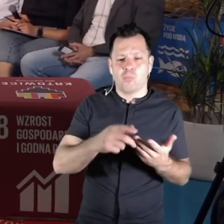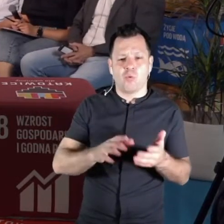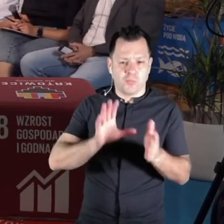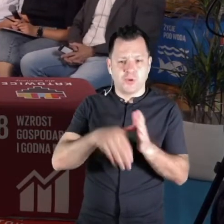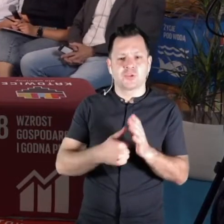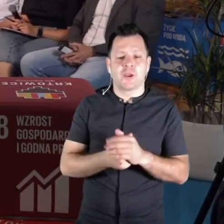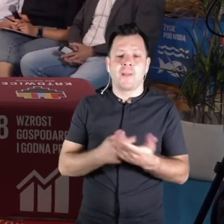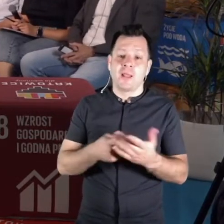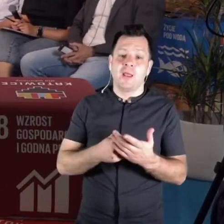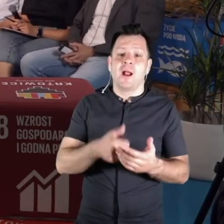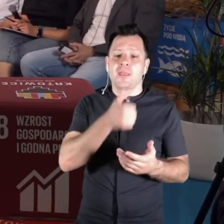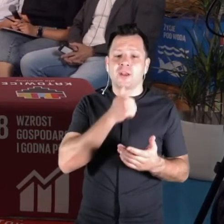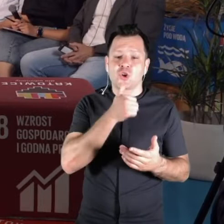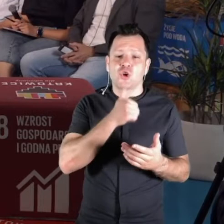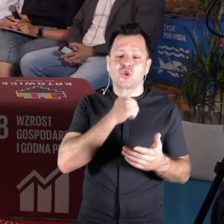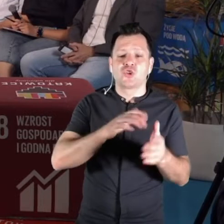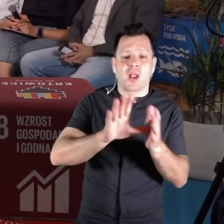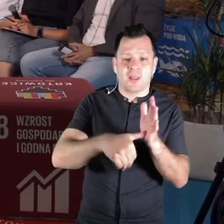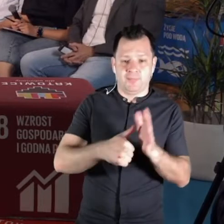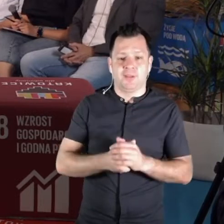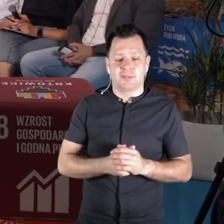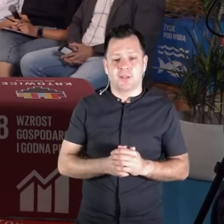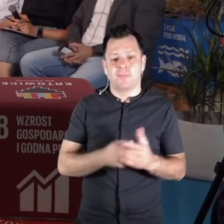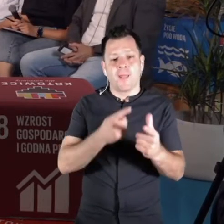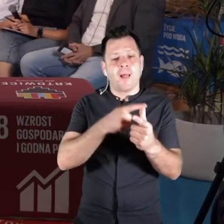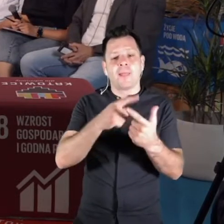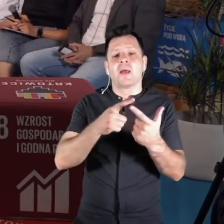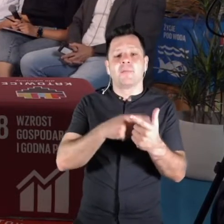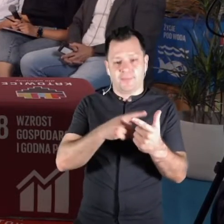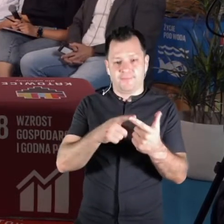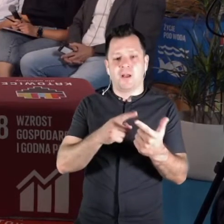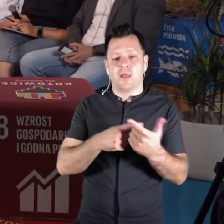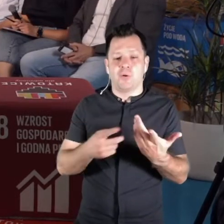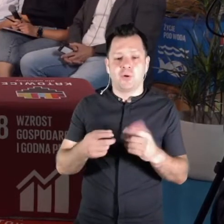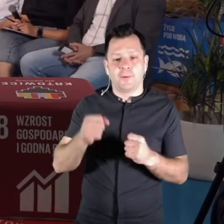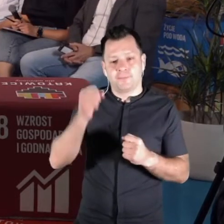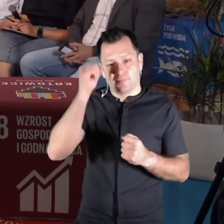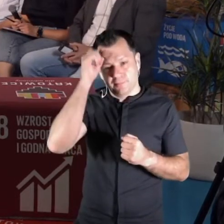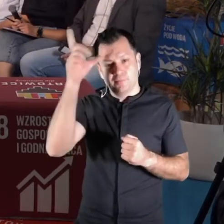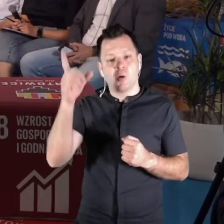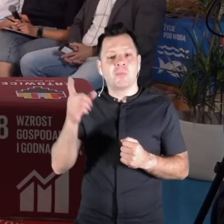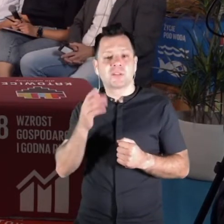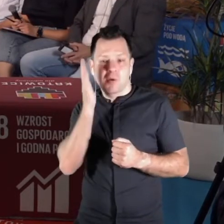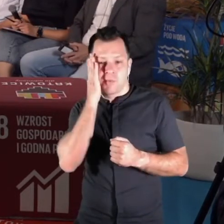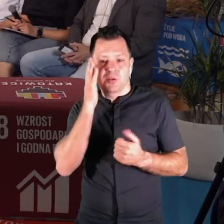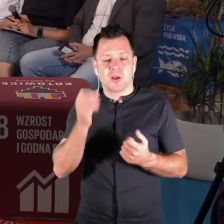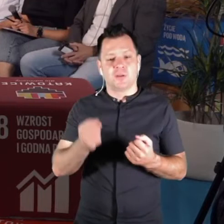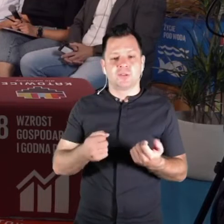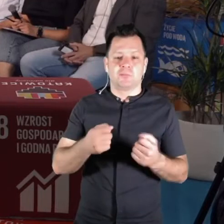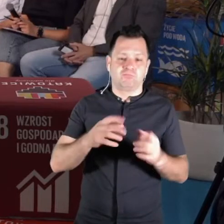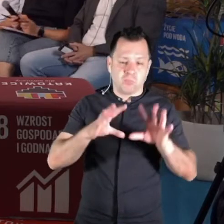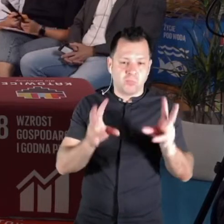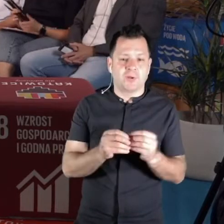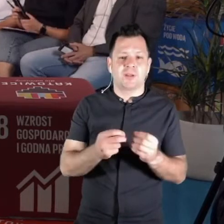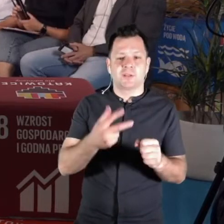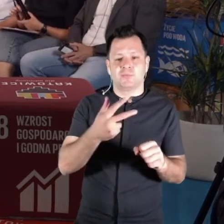miejskiej. W 2 naborach mieszkańcy zgłosili nam 36 pomysłów, z